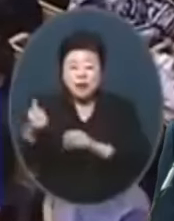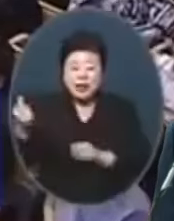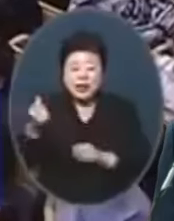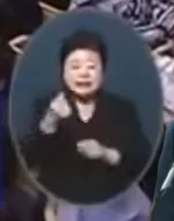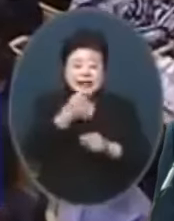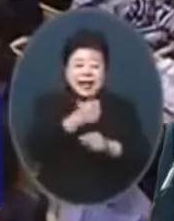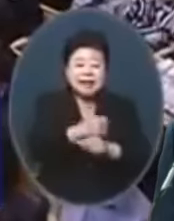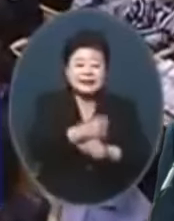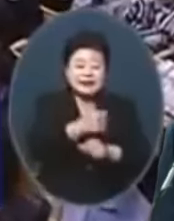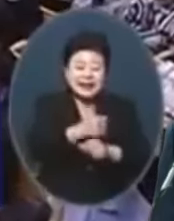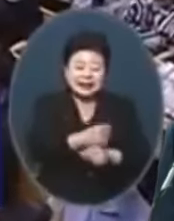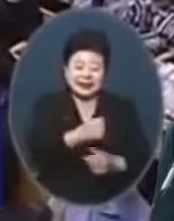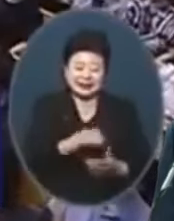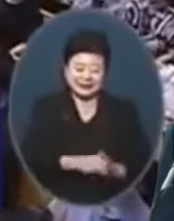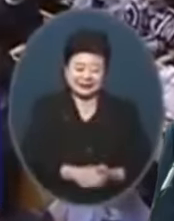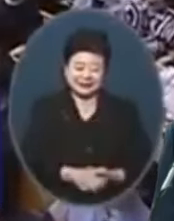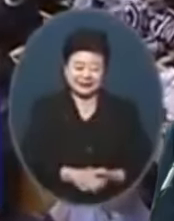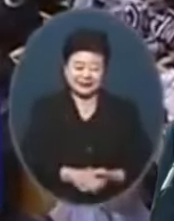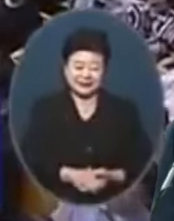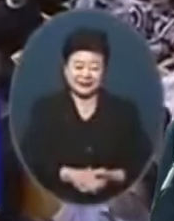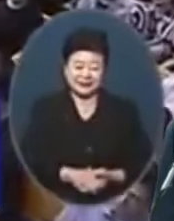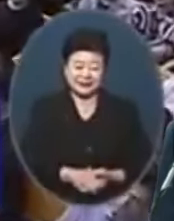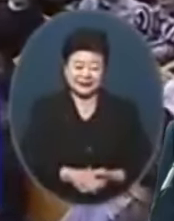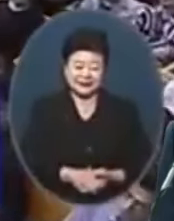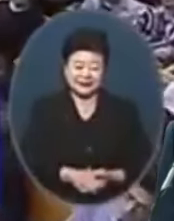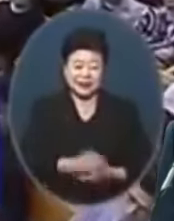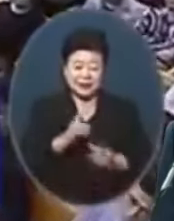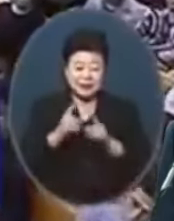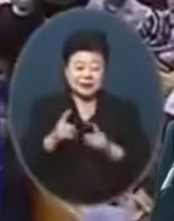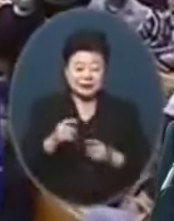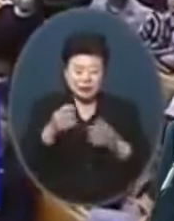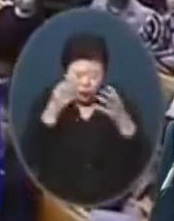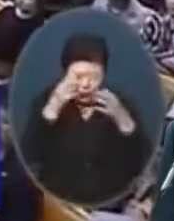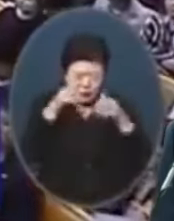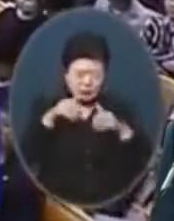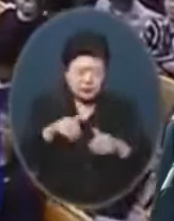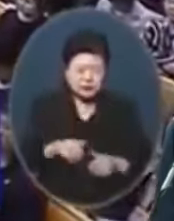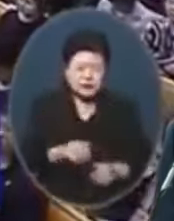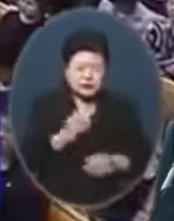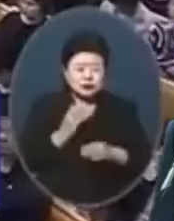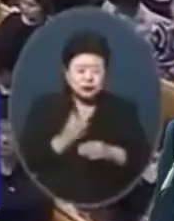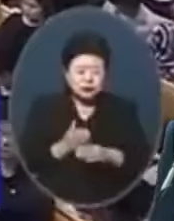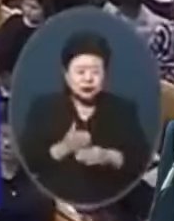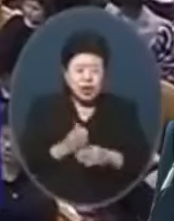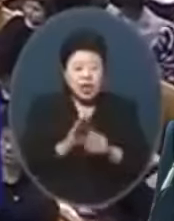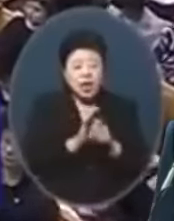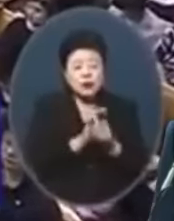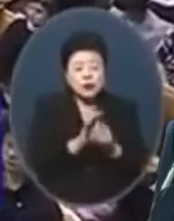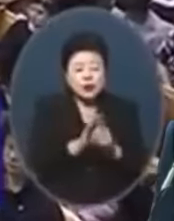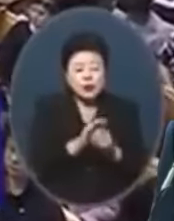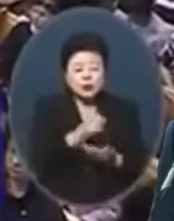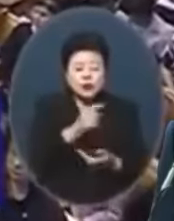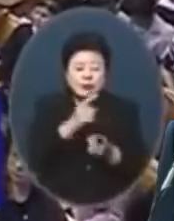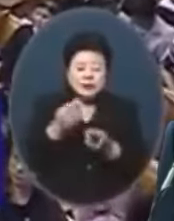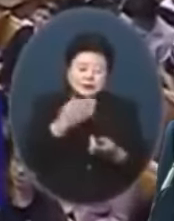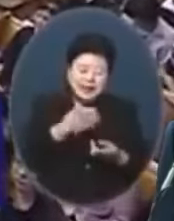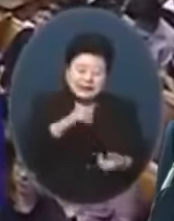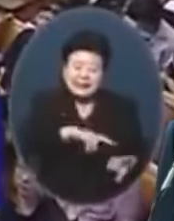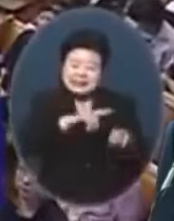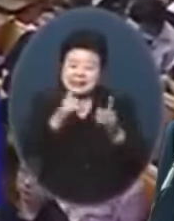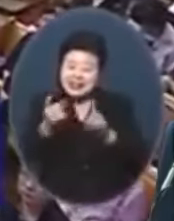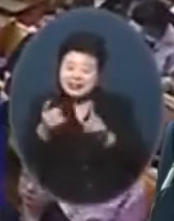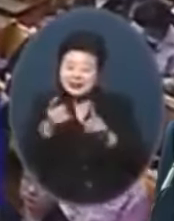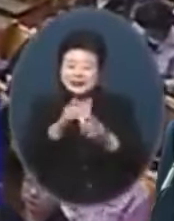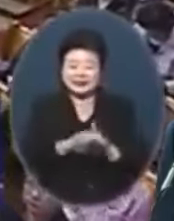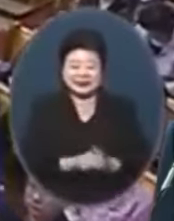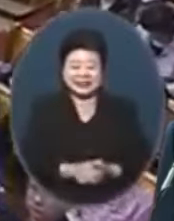주께서 내게 소망을 가지게 하셨나이다. 이 말씀은 나의 고난 중에 위로라. 주의 말씀이 나를 살리셨기 때문인 것입니다.